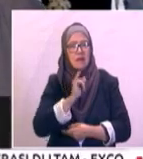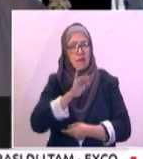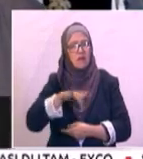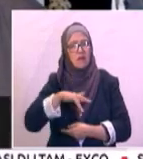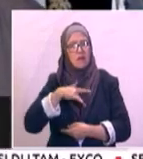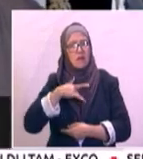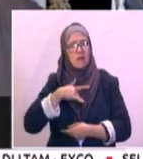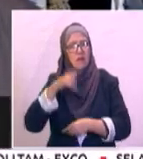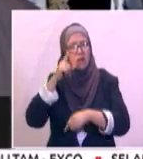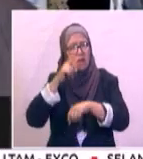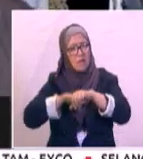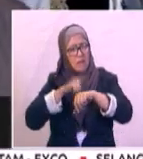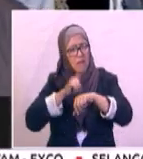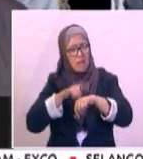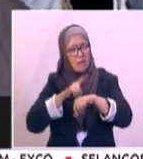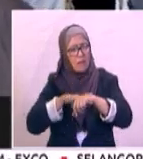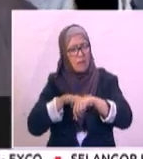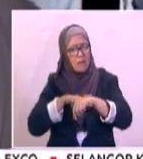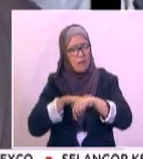Saya rasa paling